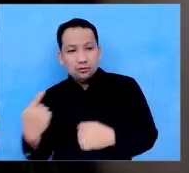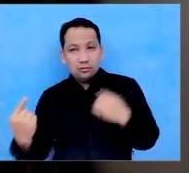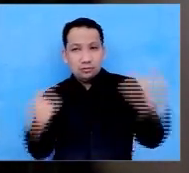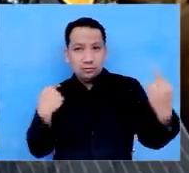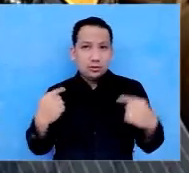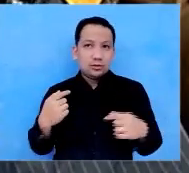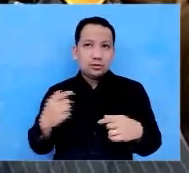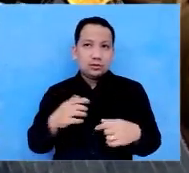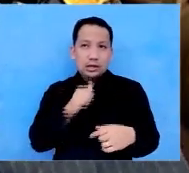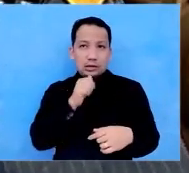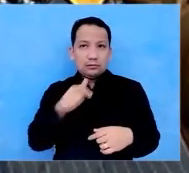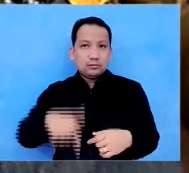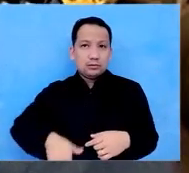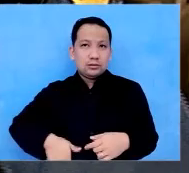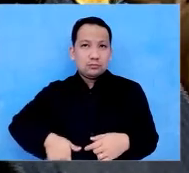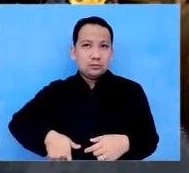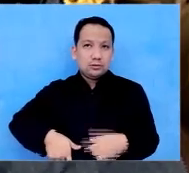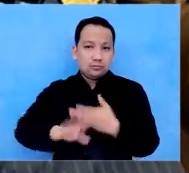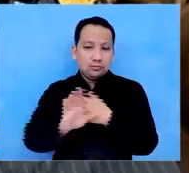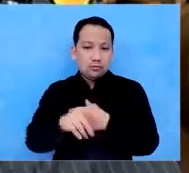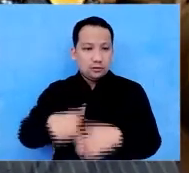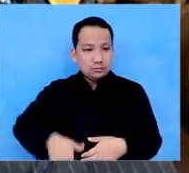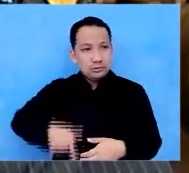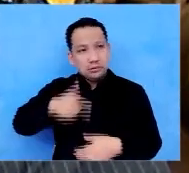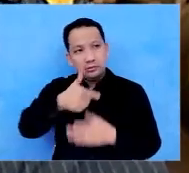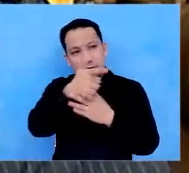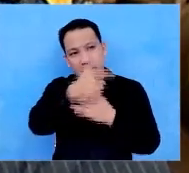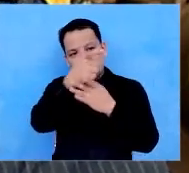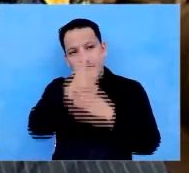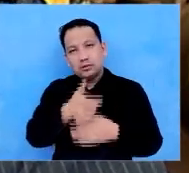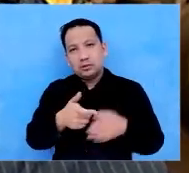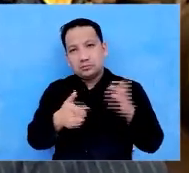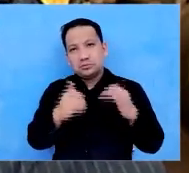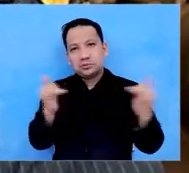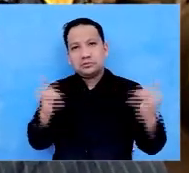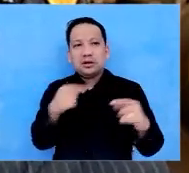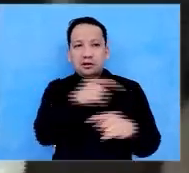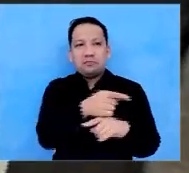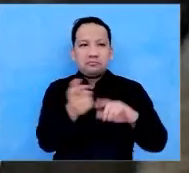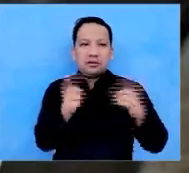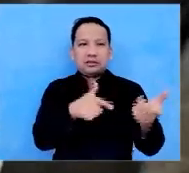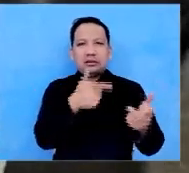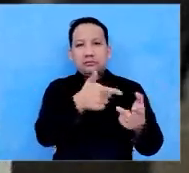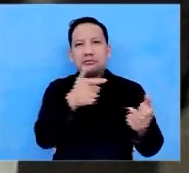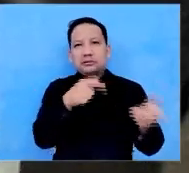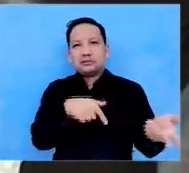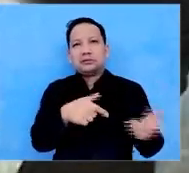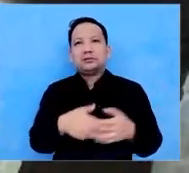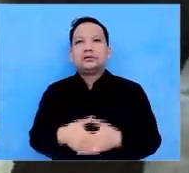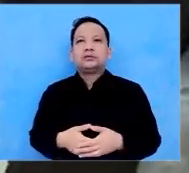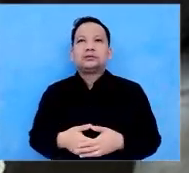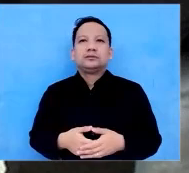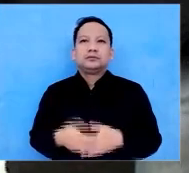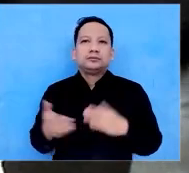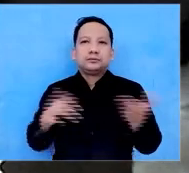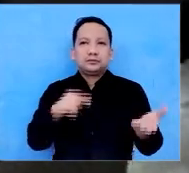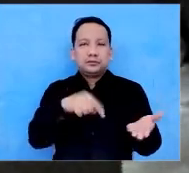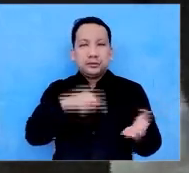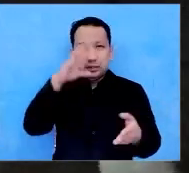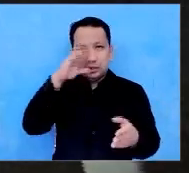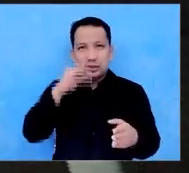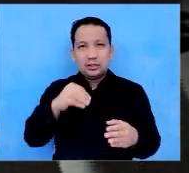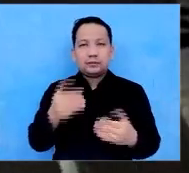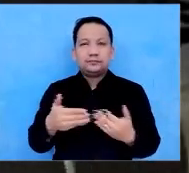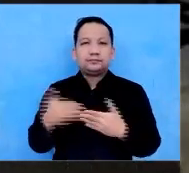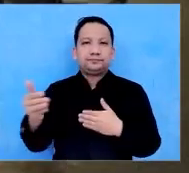mga pulis at kagad po silang nakapag-retaliate at tinaman po ito ating suspect. Dead on the spot ang lalaki.